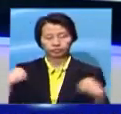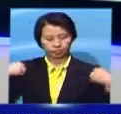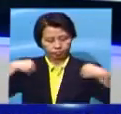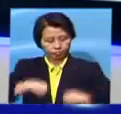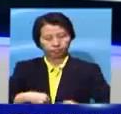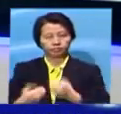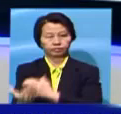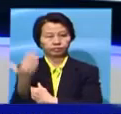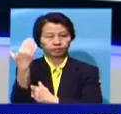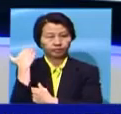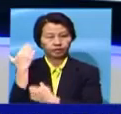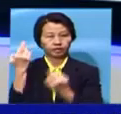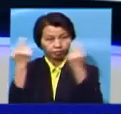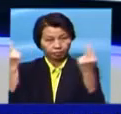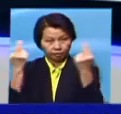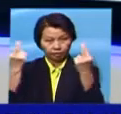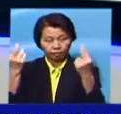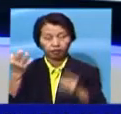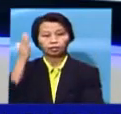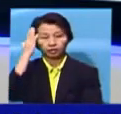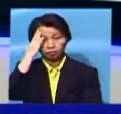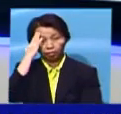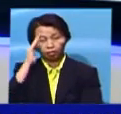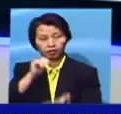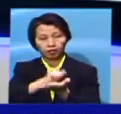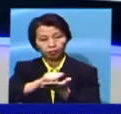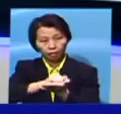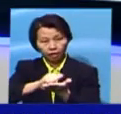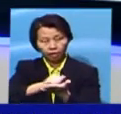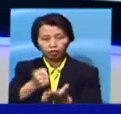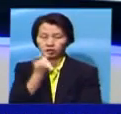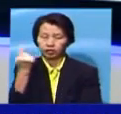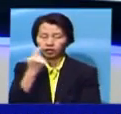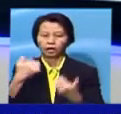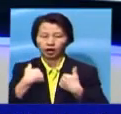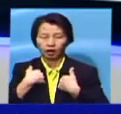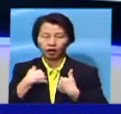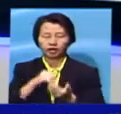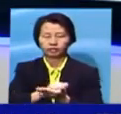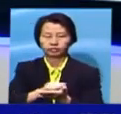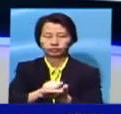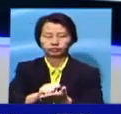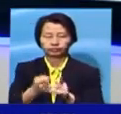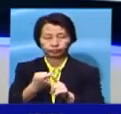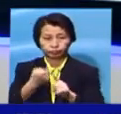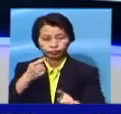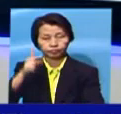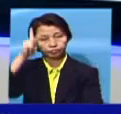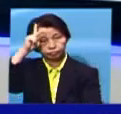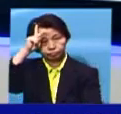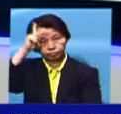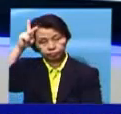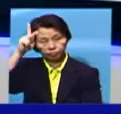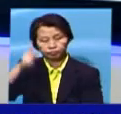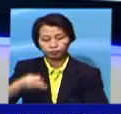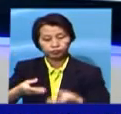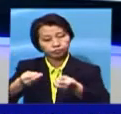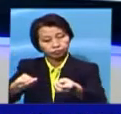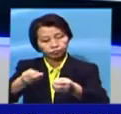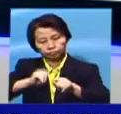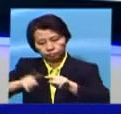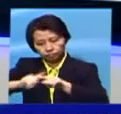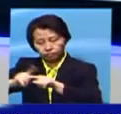pagi Syawal dan menyari permintaan terhadap batik senasa ada anak Jati Kelantan rozman Ibrahim menawarkan